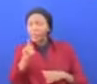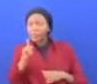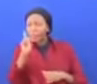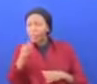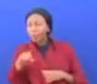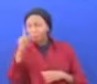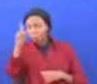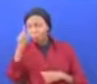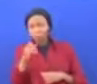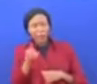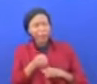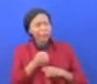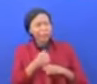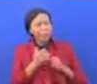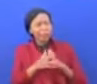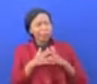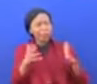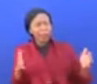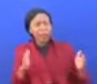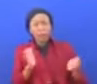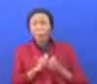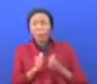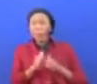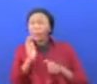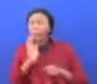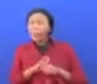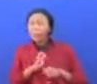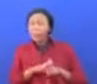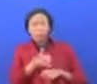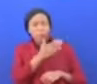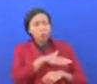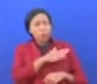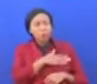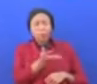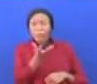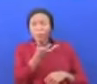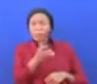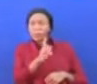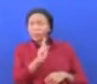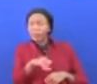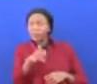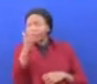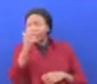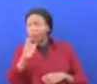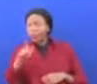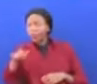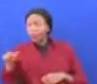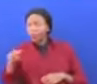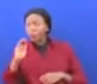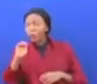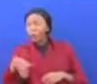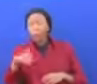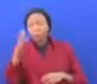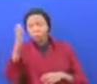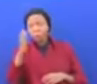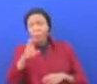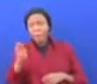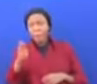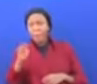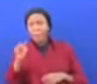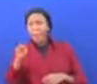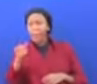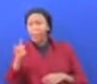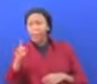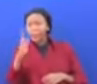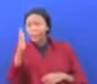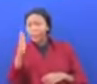Mheshimiwa Mwenyekiti. Mambo mengi ya huduma za kijamii na watu wa mgodi wa Barrick, watu walivyo kaa vizuri. Kwa mfano kule kwetu, eneo la